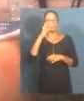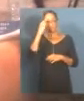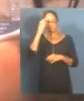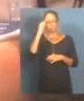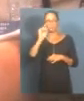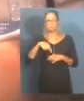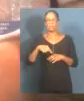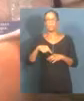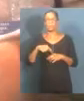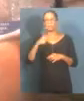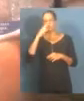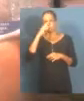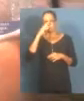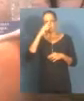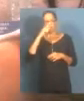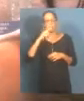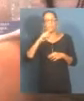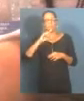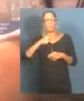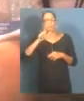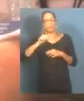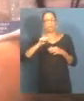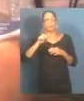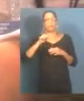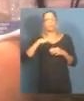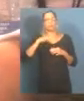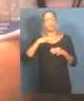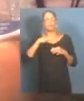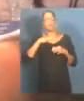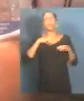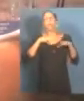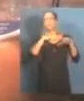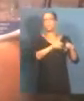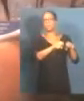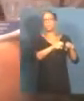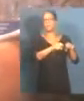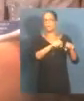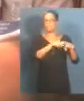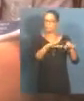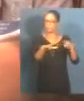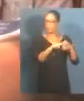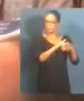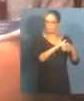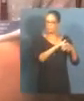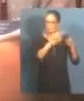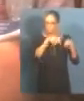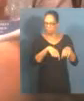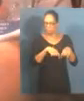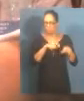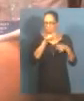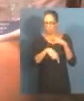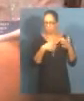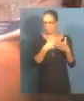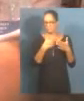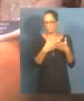faut poser ce congrès. Je disais qu'il fallait qu'il y ait un vent décolonial qui souffle sur ce congrès. Et c'est exactement ce que ça veut